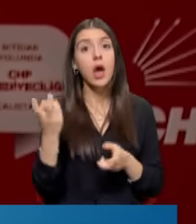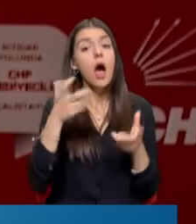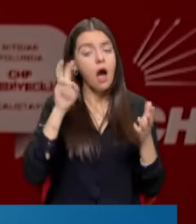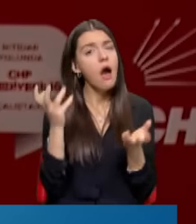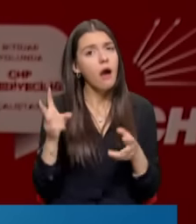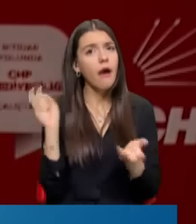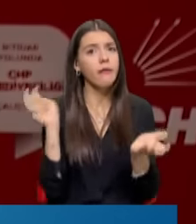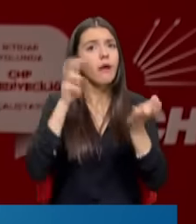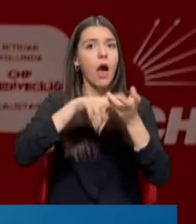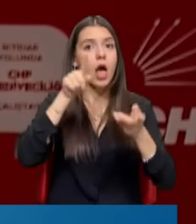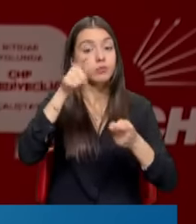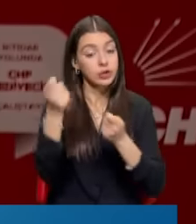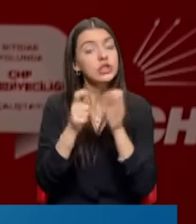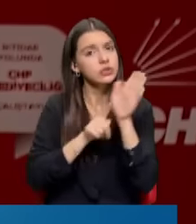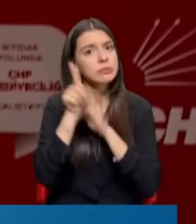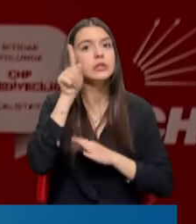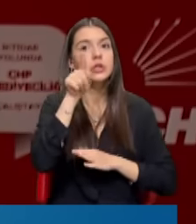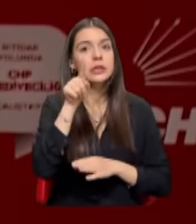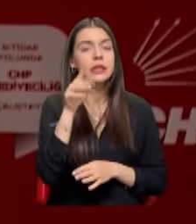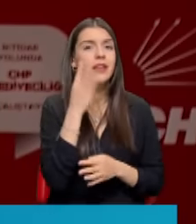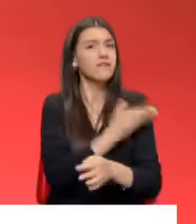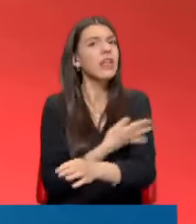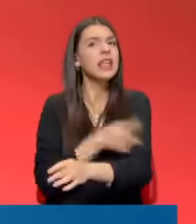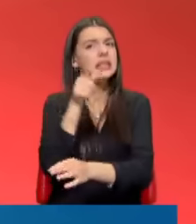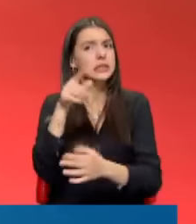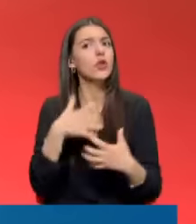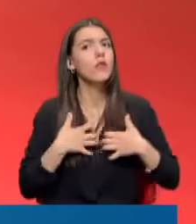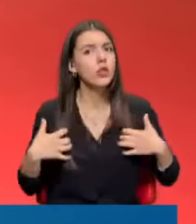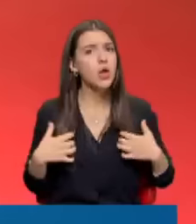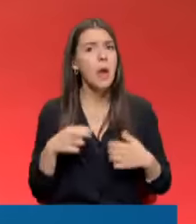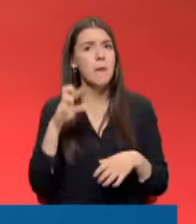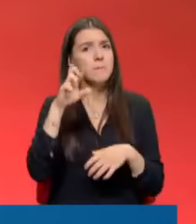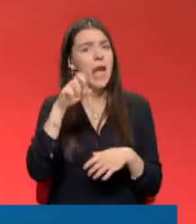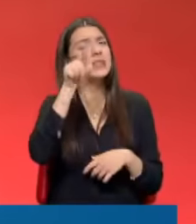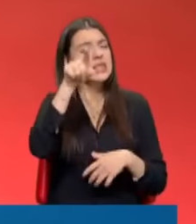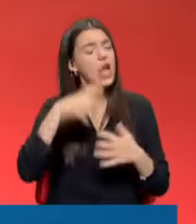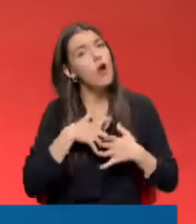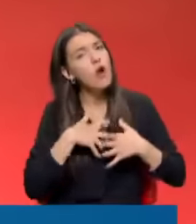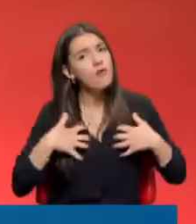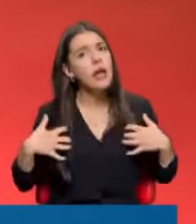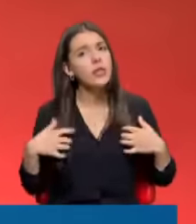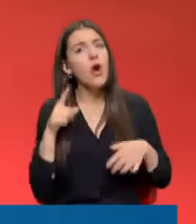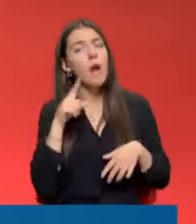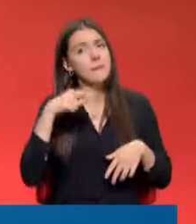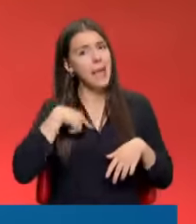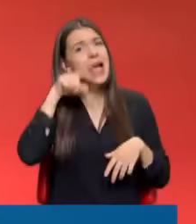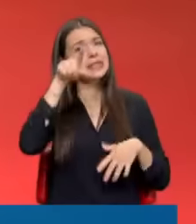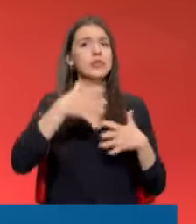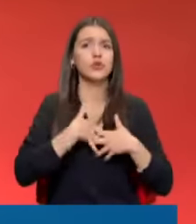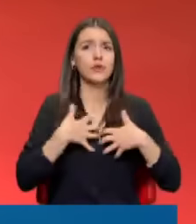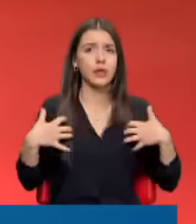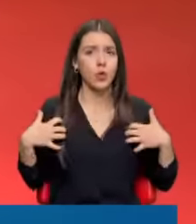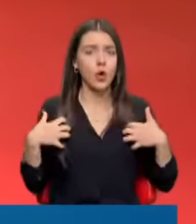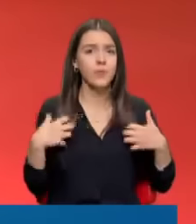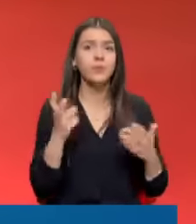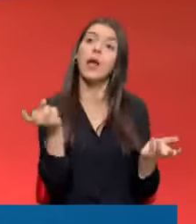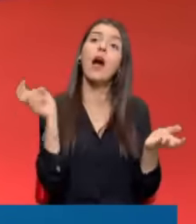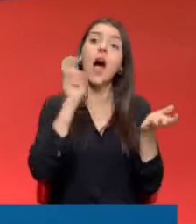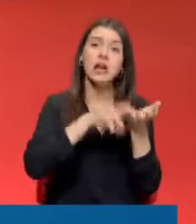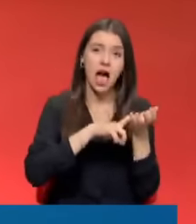bu işi başarın. Milletimiz size güveniyor. Partimiz size güveniyor. Ben size güveniyorum.